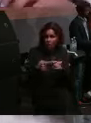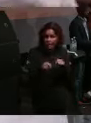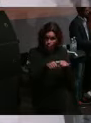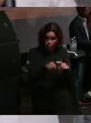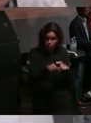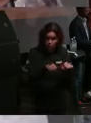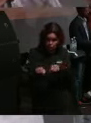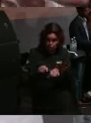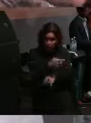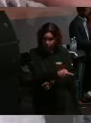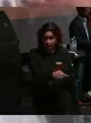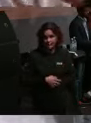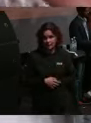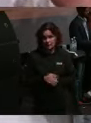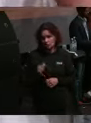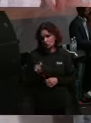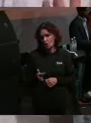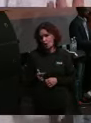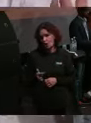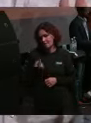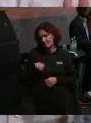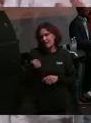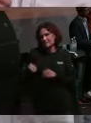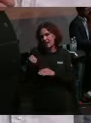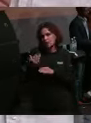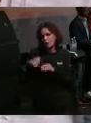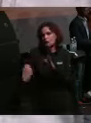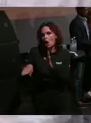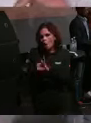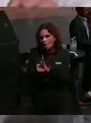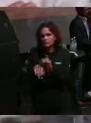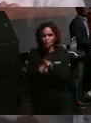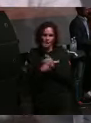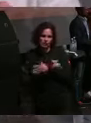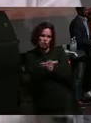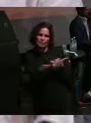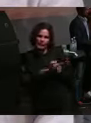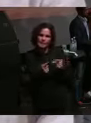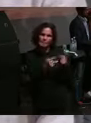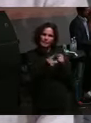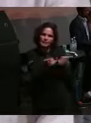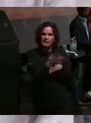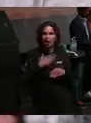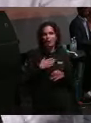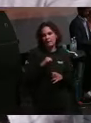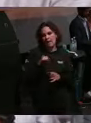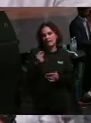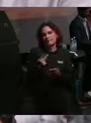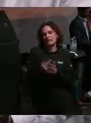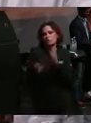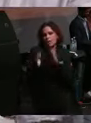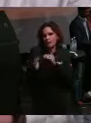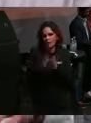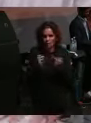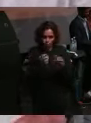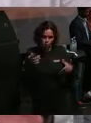da ikke på grunn av at vi har hatt sterkt nok lovverk som har beskyttet dem, men de har klart å få til en egen vetoavtale med utbygger,